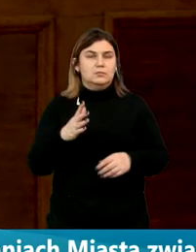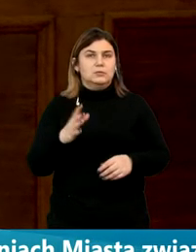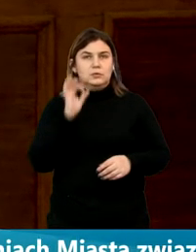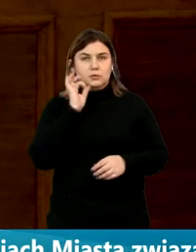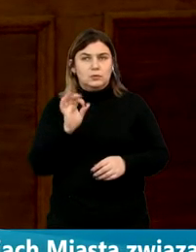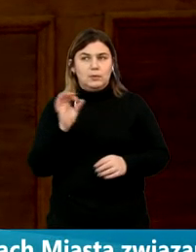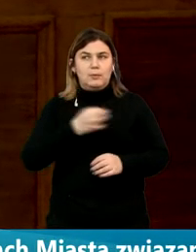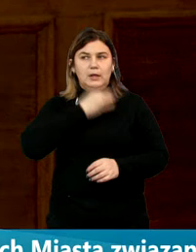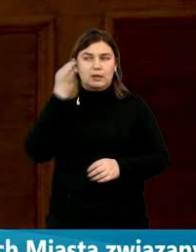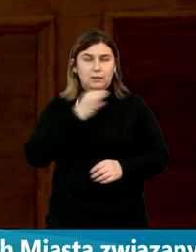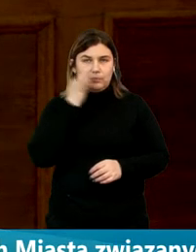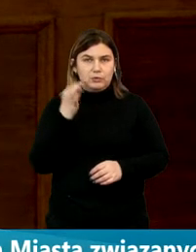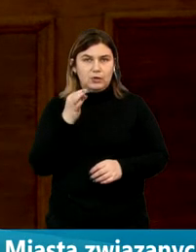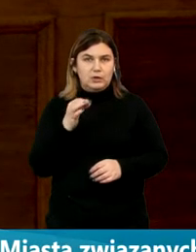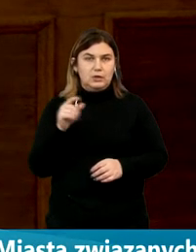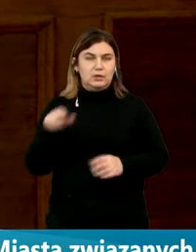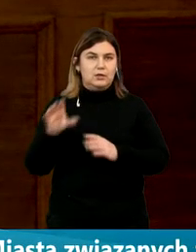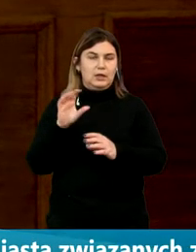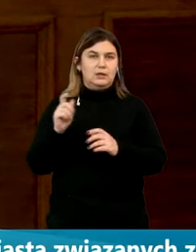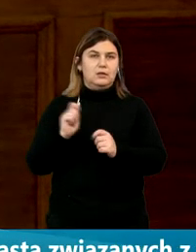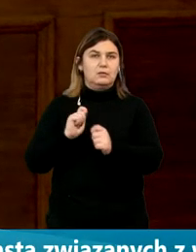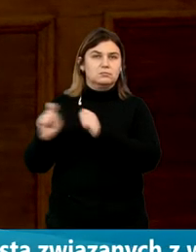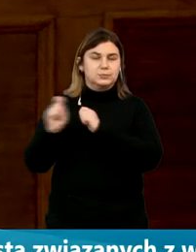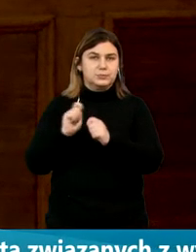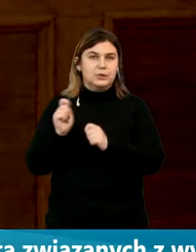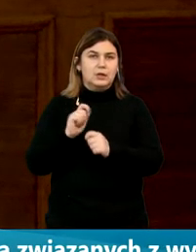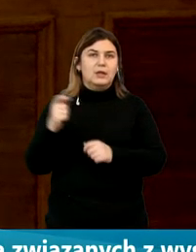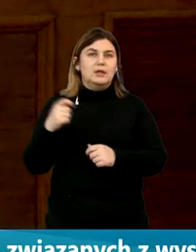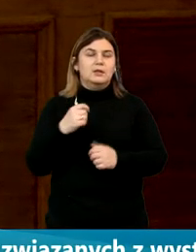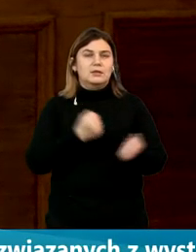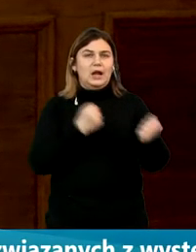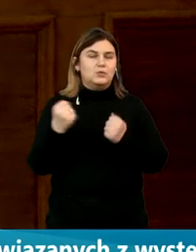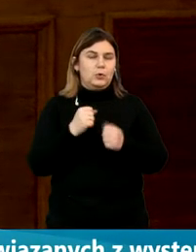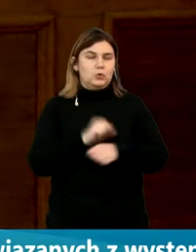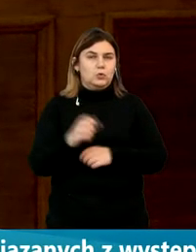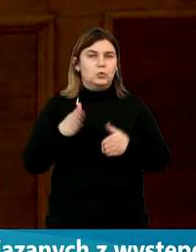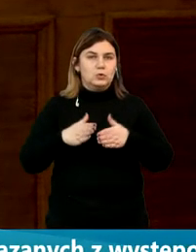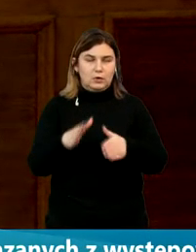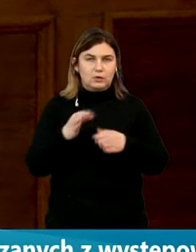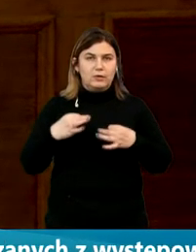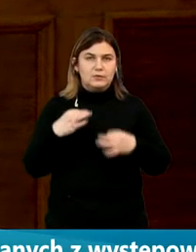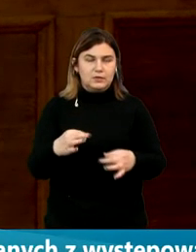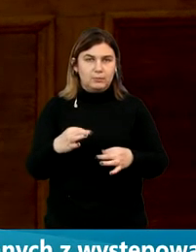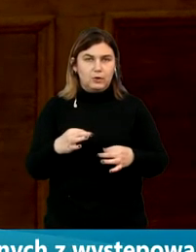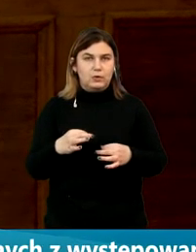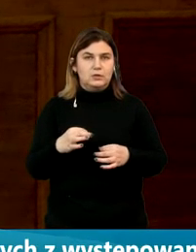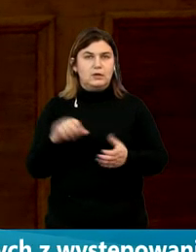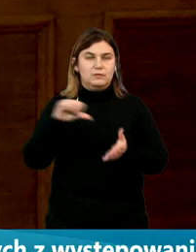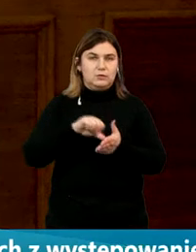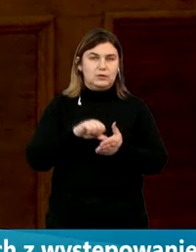odczuwalna poprawa tej komunikacji zbiorczej, drogowej, samochodowej wokół centrum